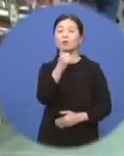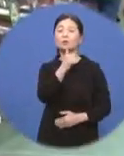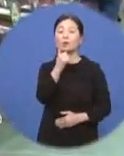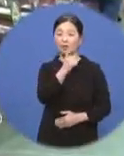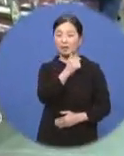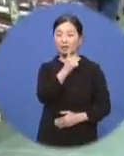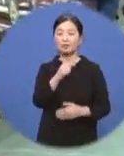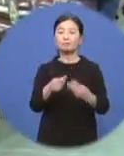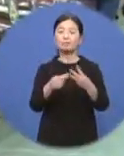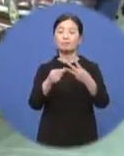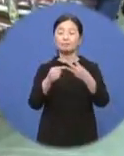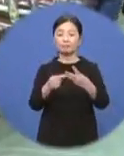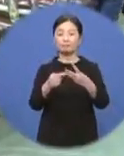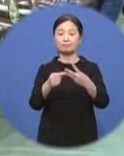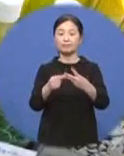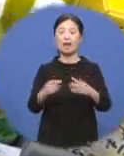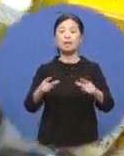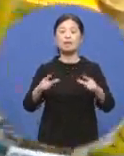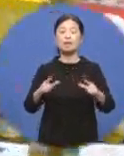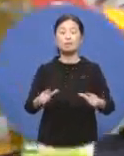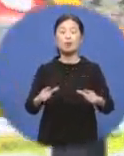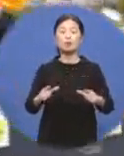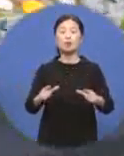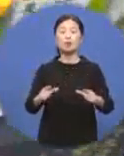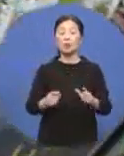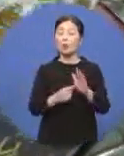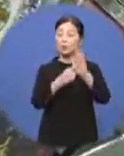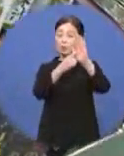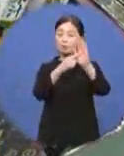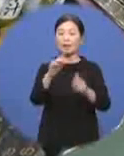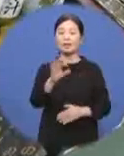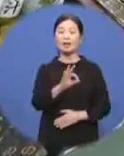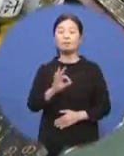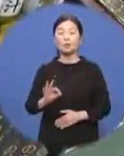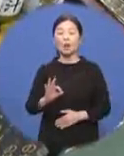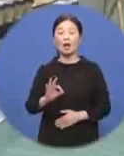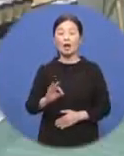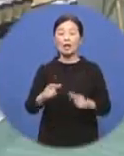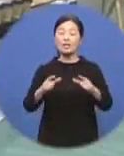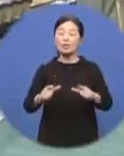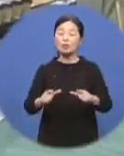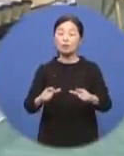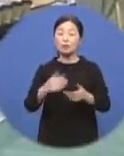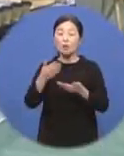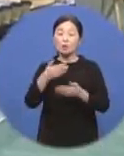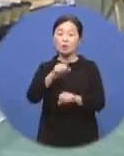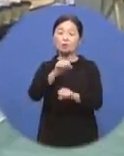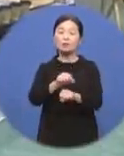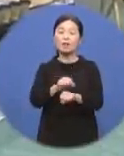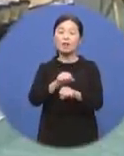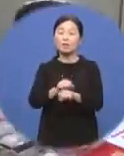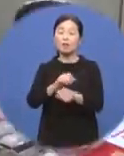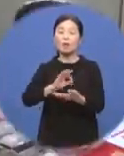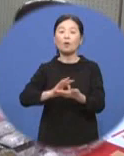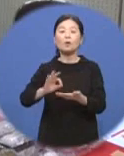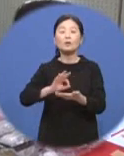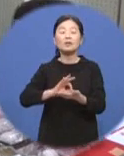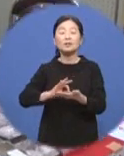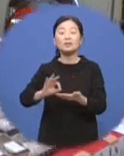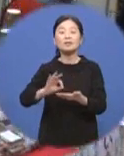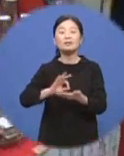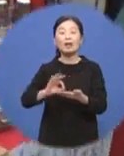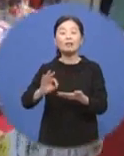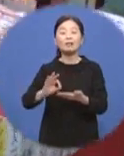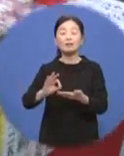と地元の名産品とか地元食材を使った出店ブースです